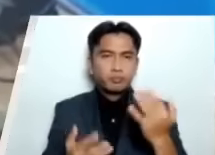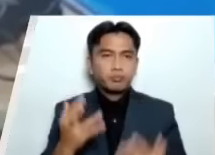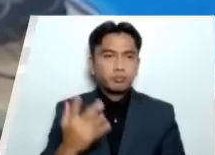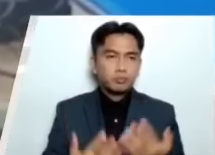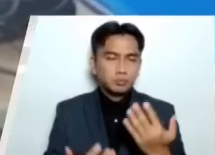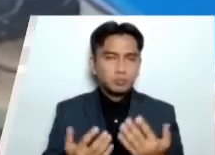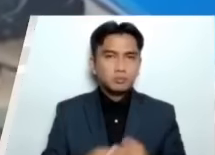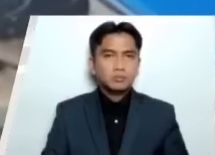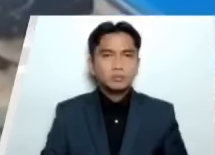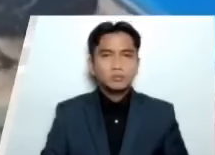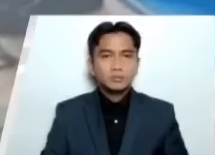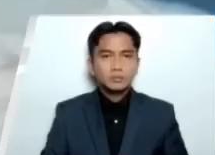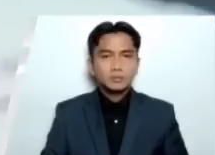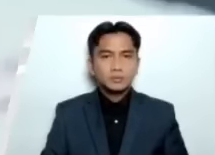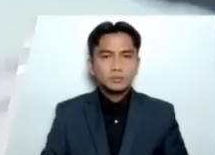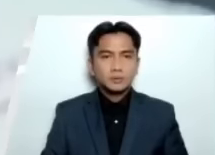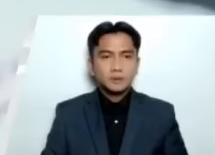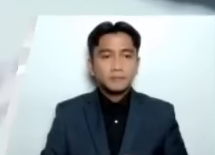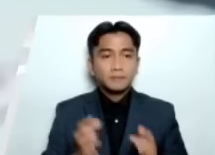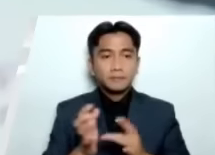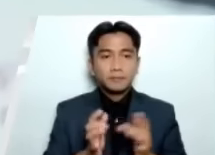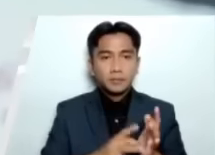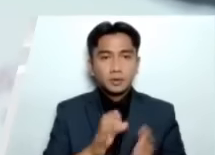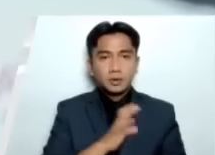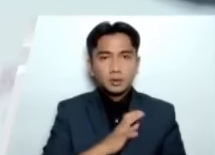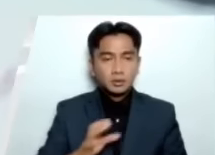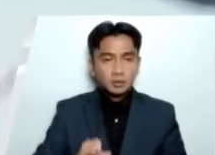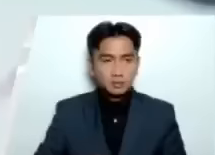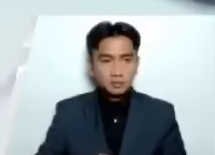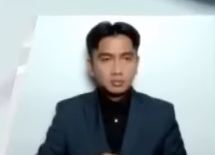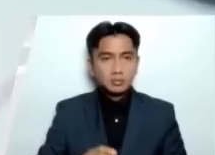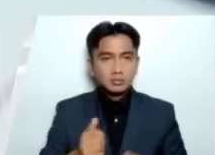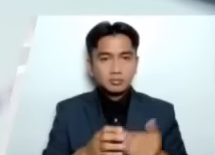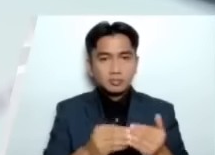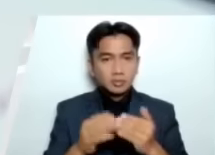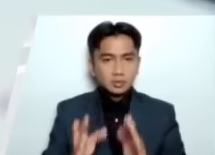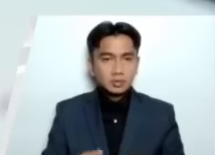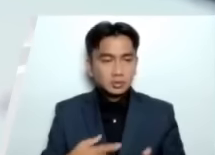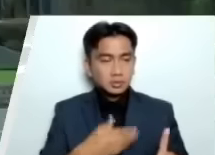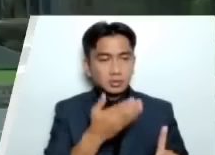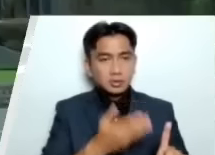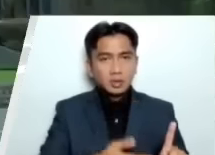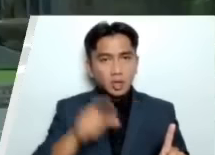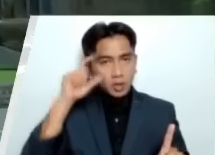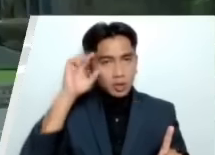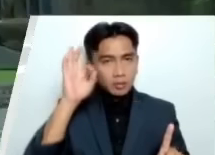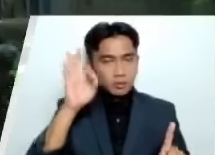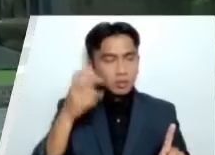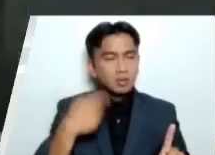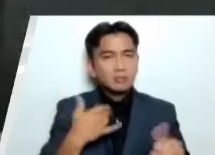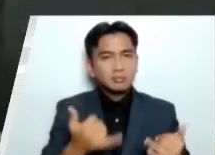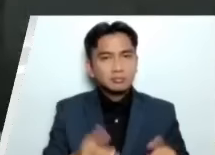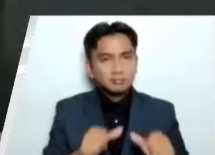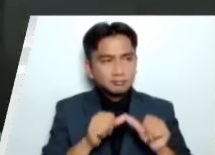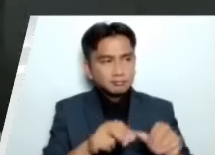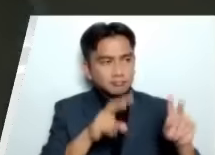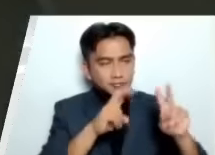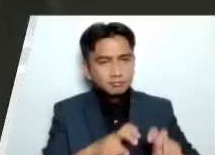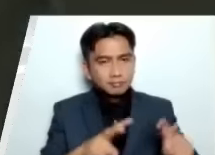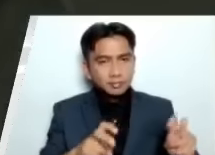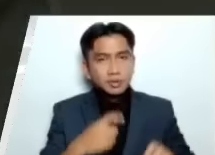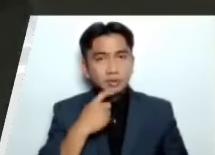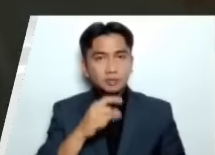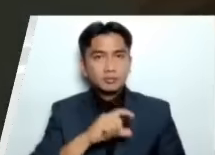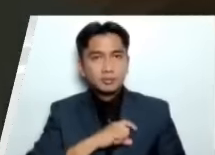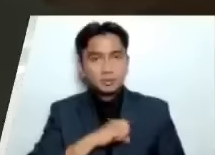Kingdom of Jesus Christ leader Pastor Apollo Kibuloy sumasailalim sa panibagong medical examination. Ayon sa PNP, naaprubahan ng korte ang